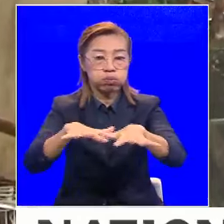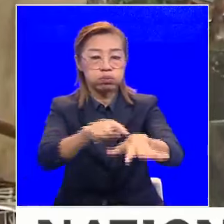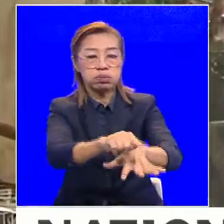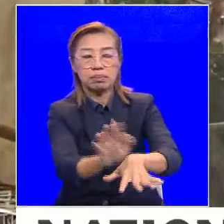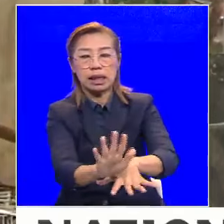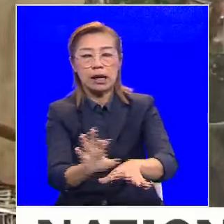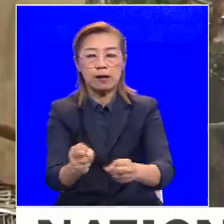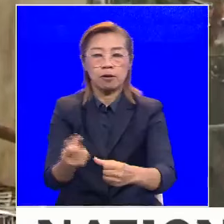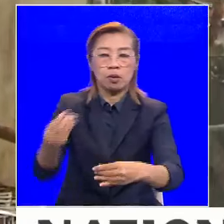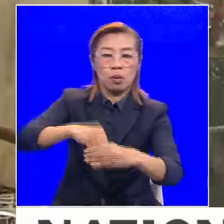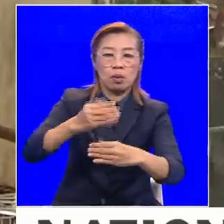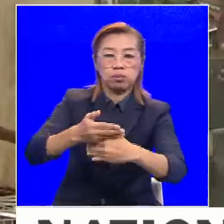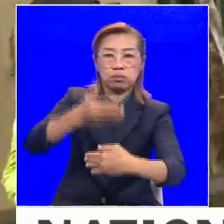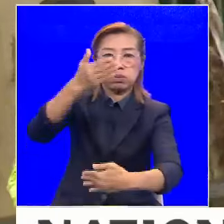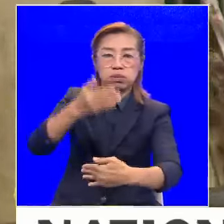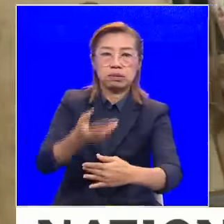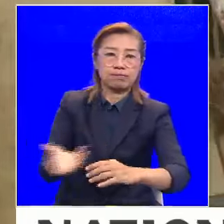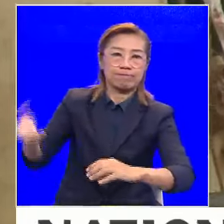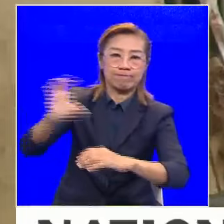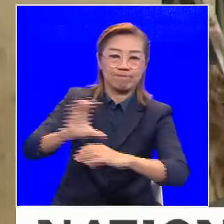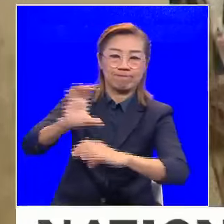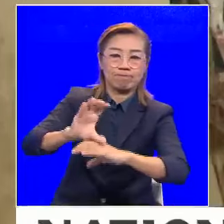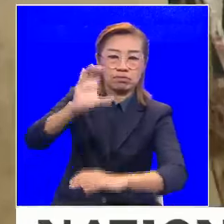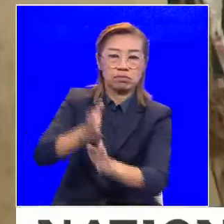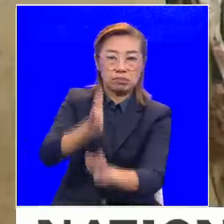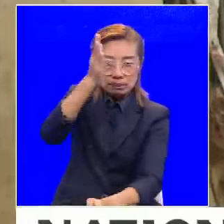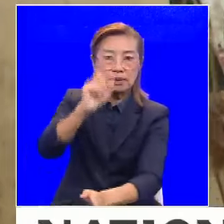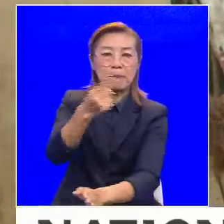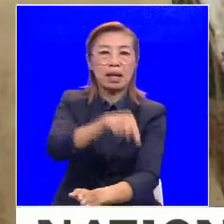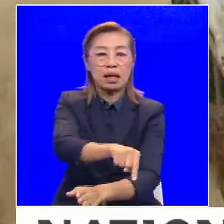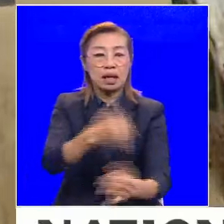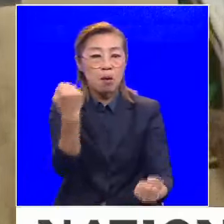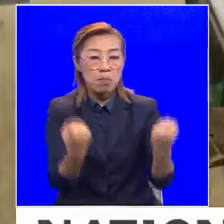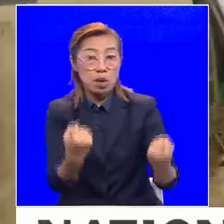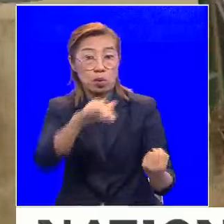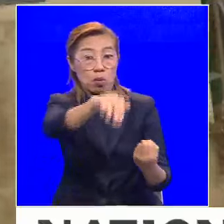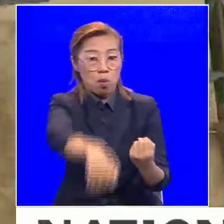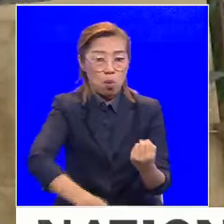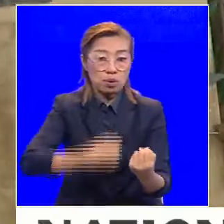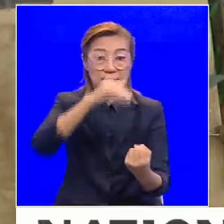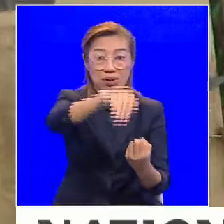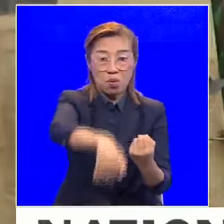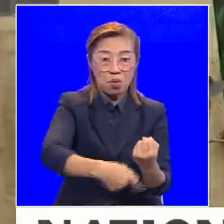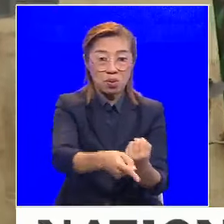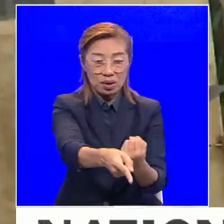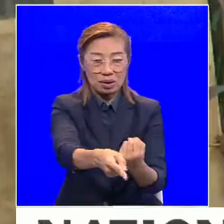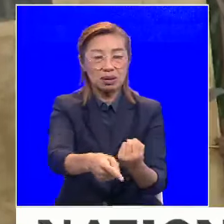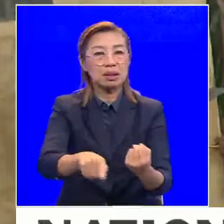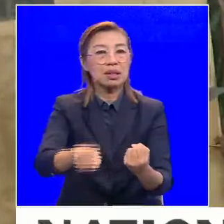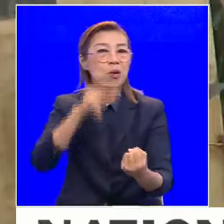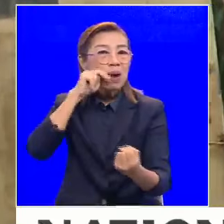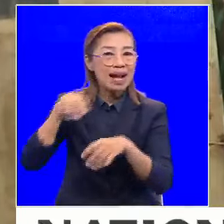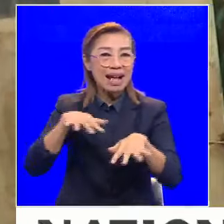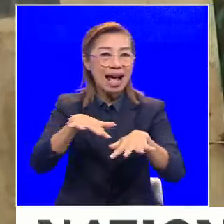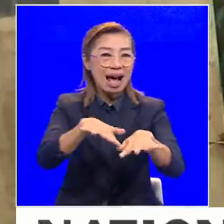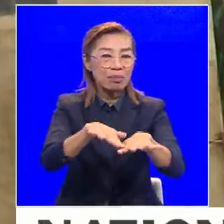ซ้ำรอยวันที่10กันยายนที่ผ่านมาด้วยรวมถึงได้มีการใช้รถแบ็คโฮลนะคะขุดดินที่ไปขวางทางระบายน้ำ